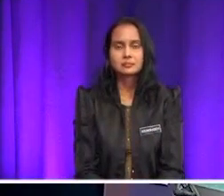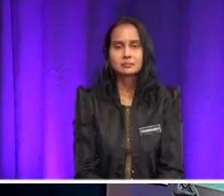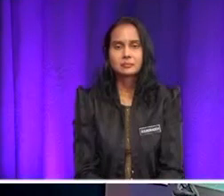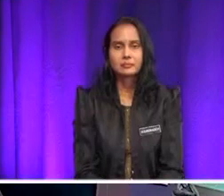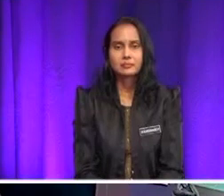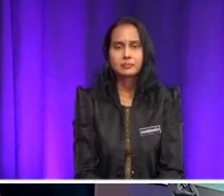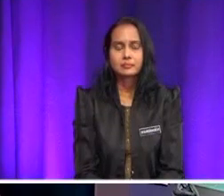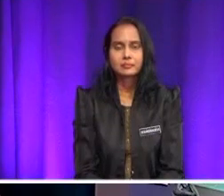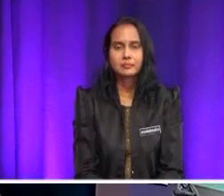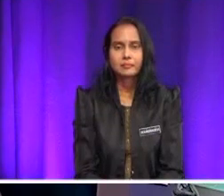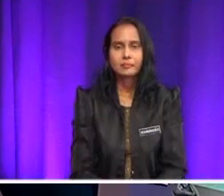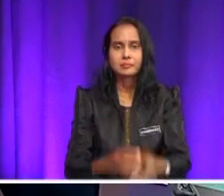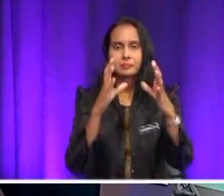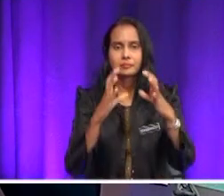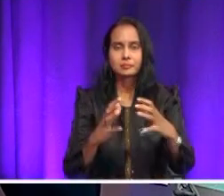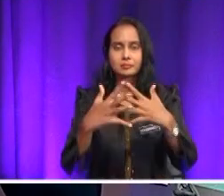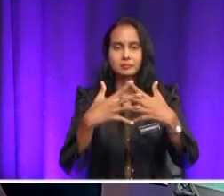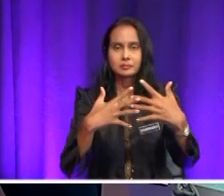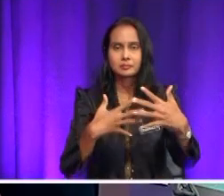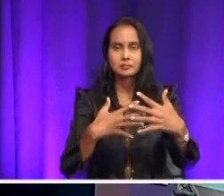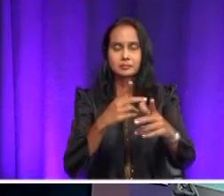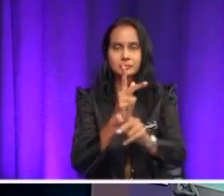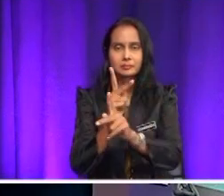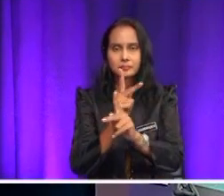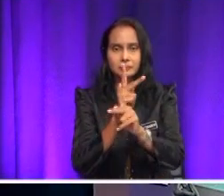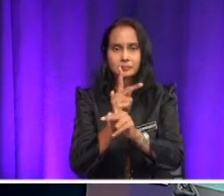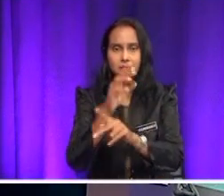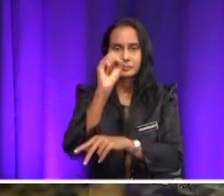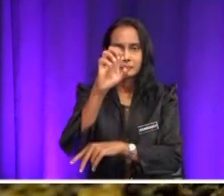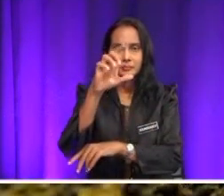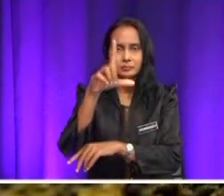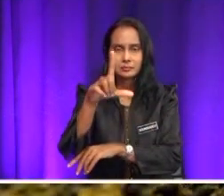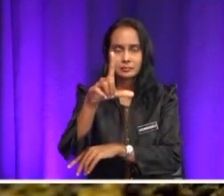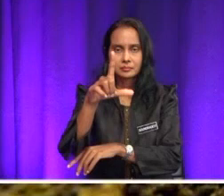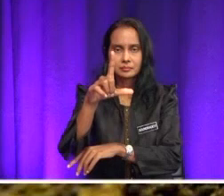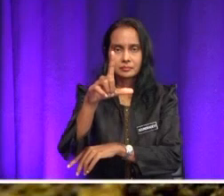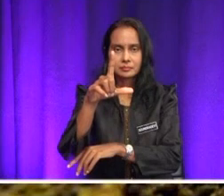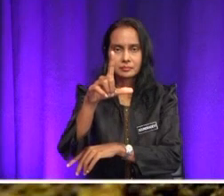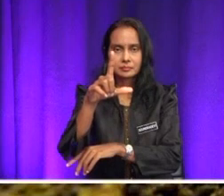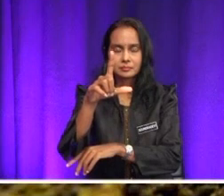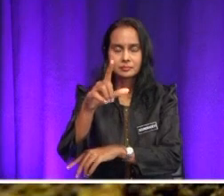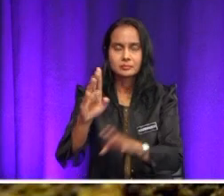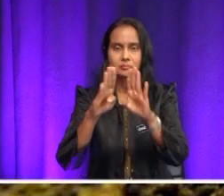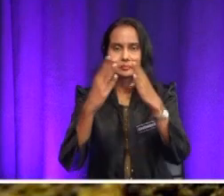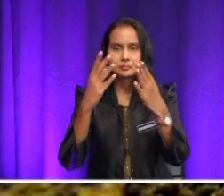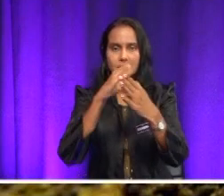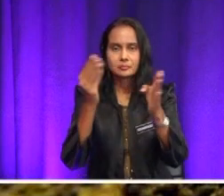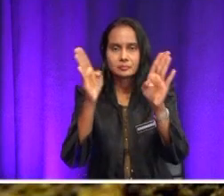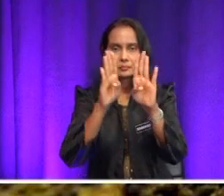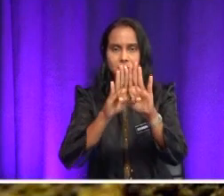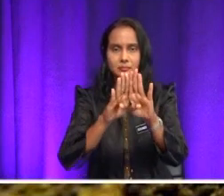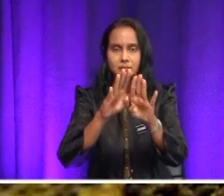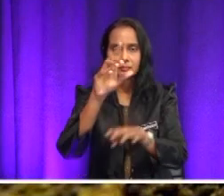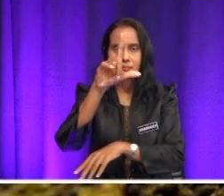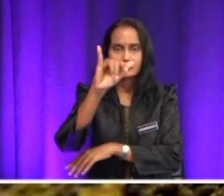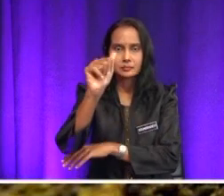transpirasi dikawal oleh sel pengawal melalui pembukaan dan juga penutupan yang stomal Oke ini bukaan